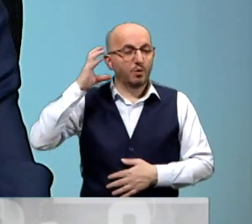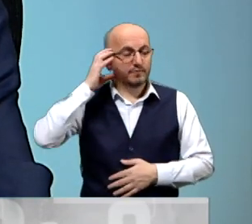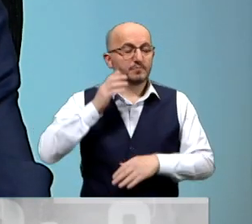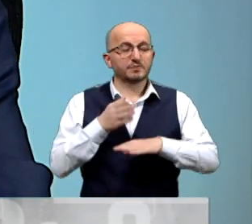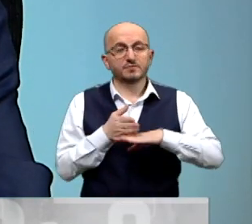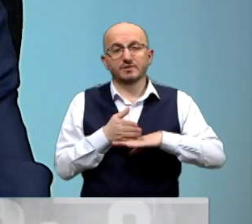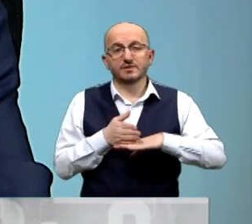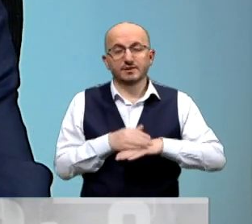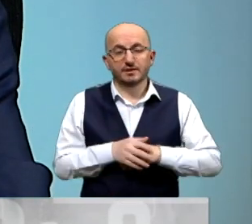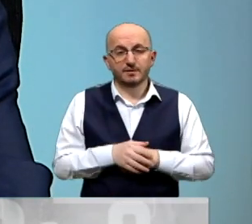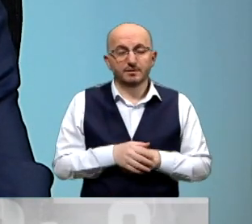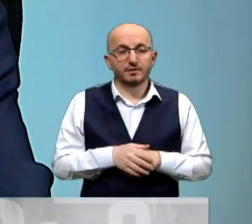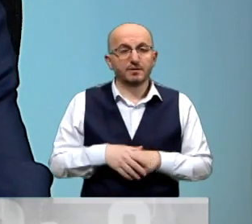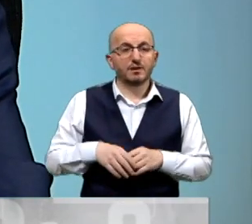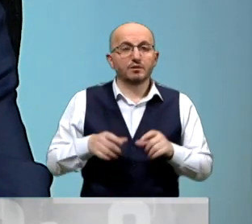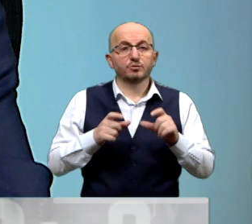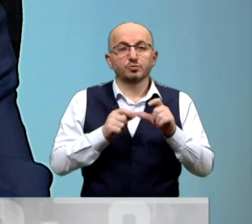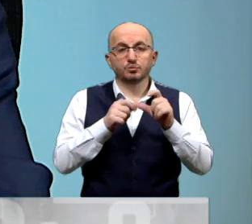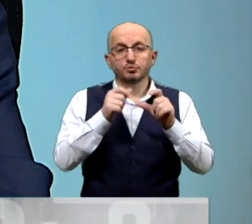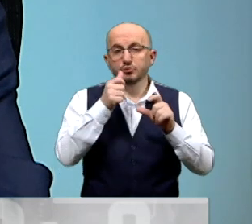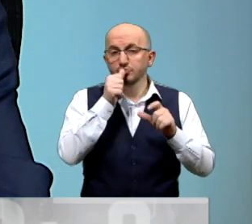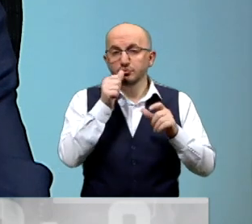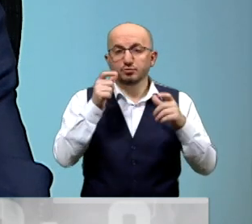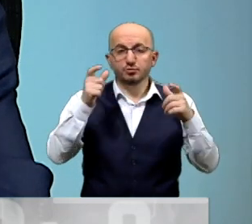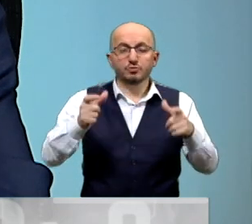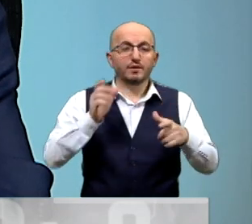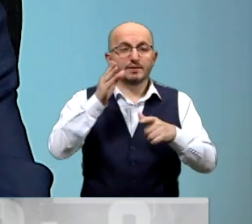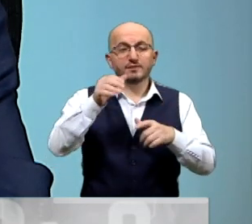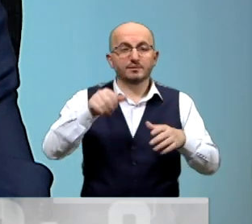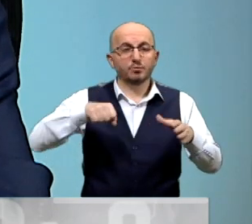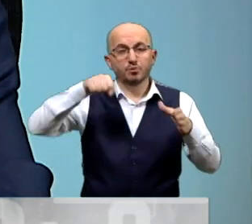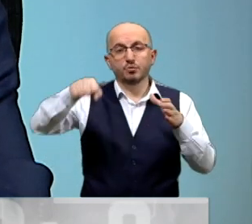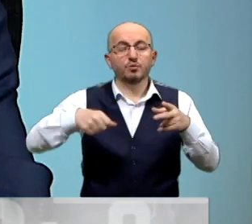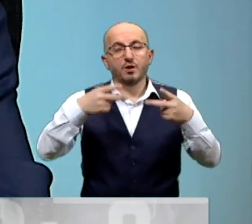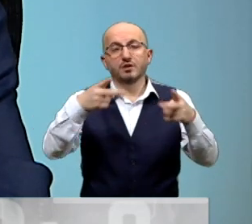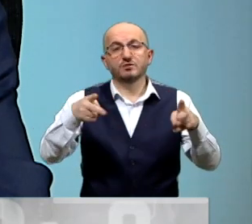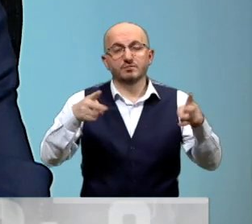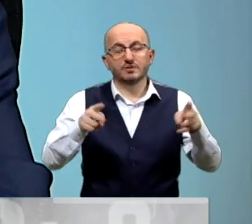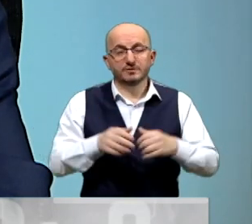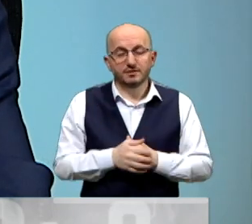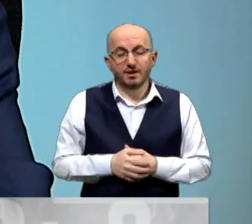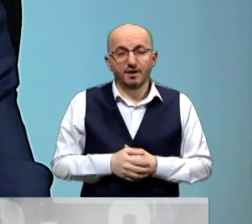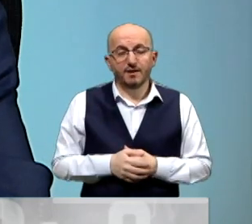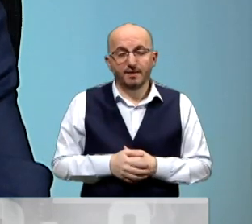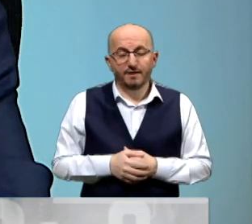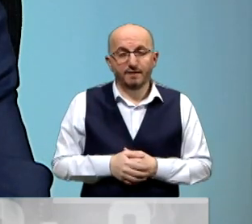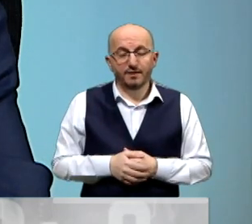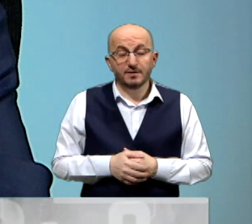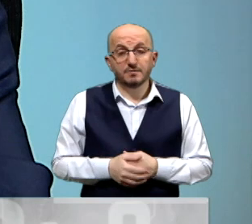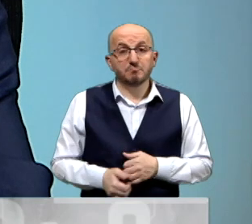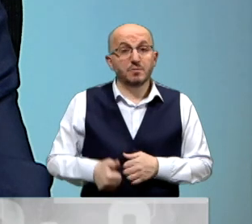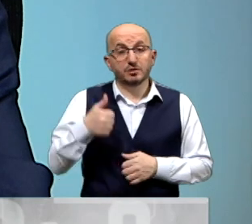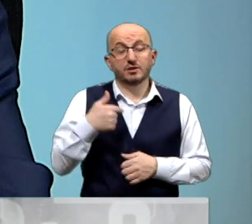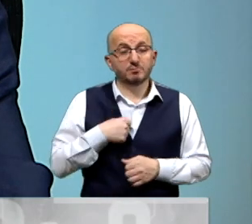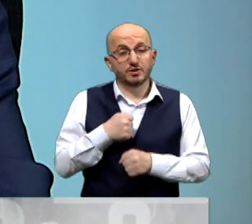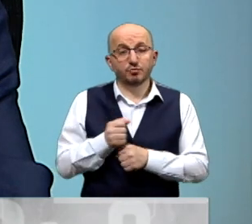vesileyle Sudan'a gittim kuyu açılmasına orada delalet ettim başkanlık